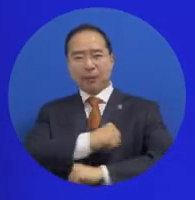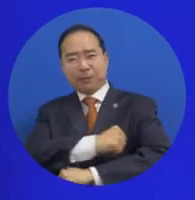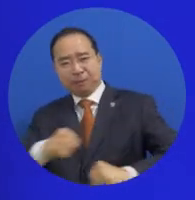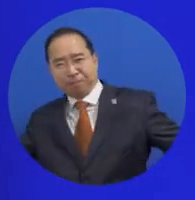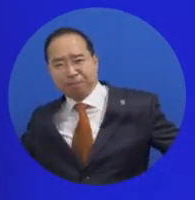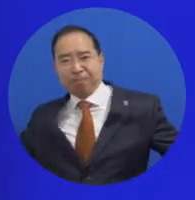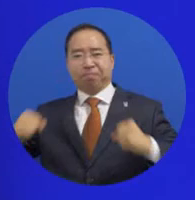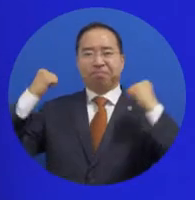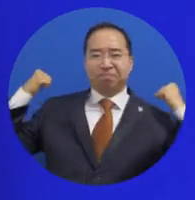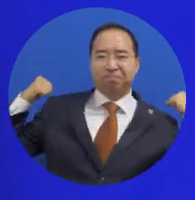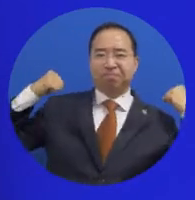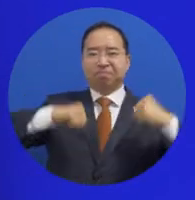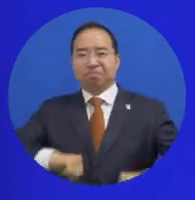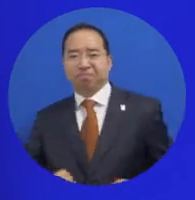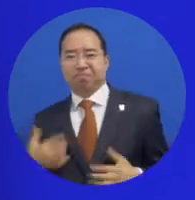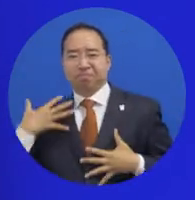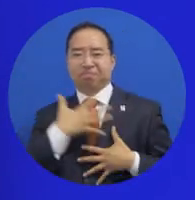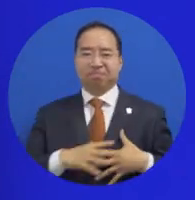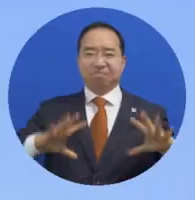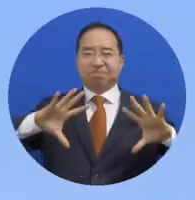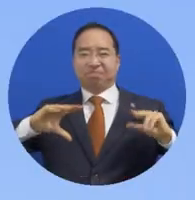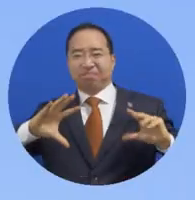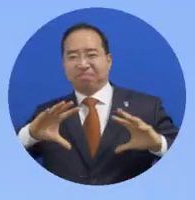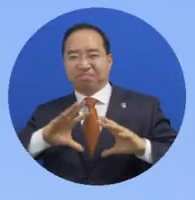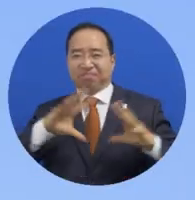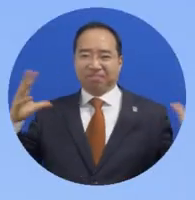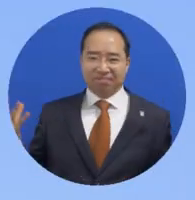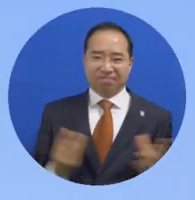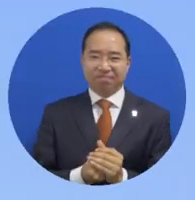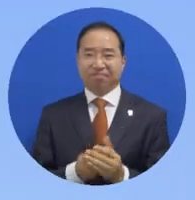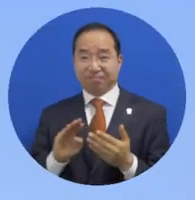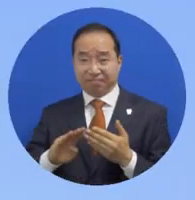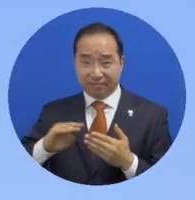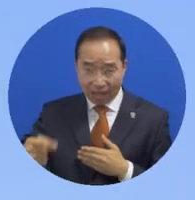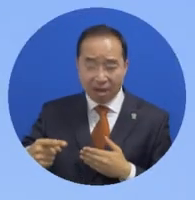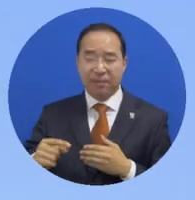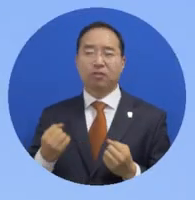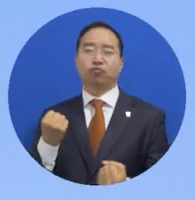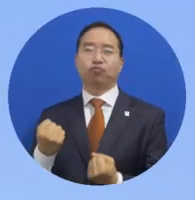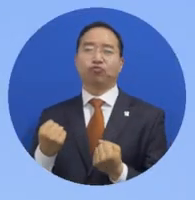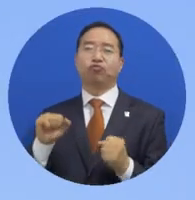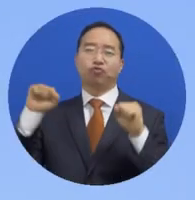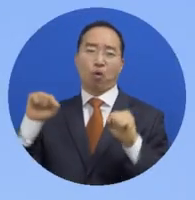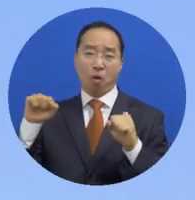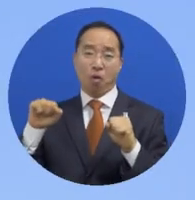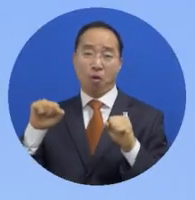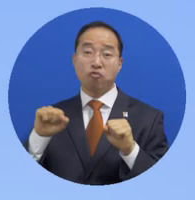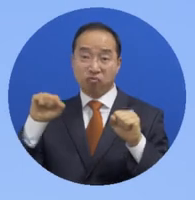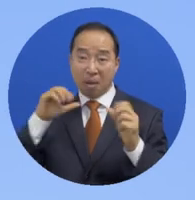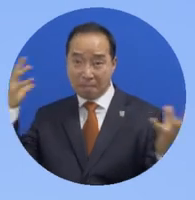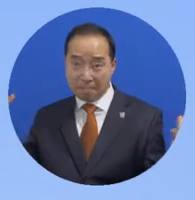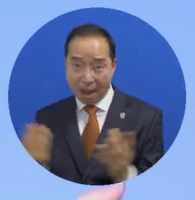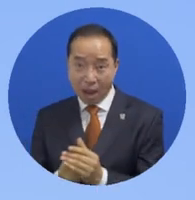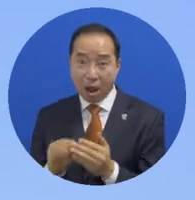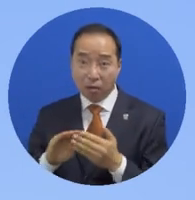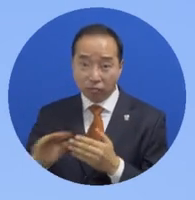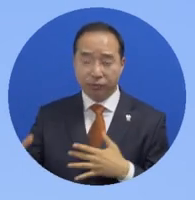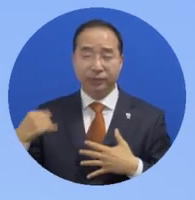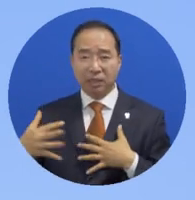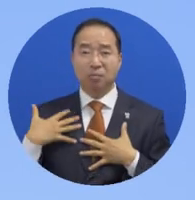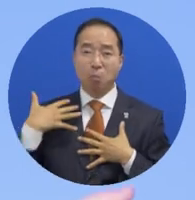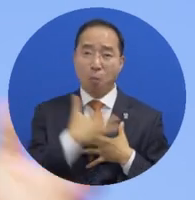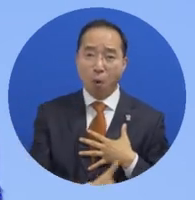몸을 아주 완벽하게 부드럽게 풀어주고요. 그다음에 본 운동을 한 다음에 그 끝나고 나서도 굉장히 스트레칭을 오래